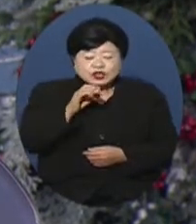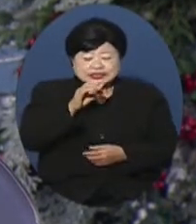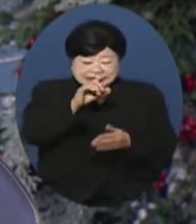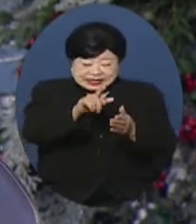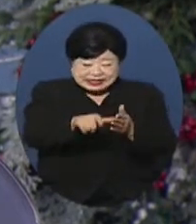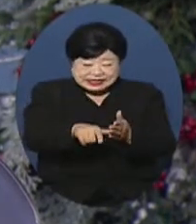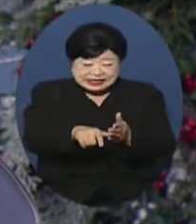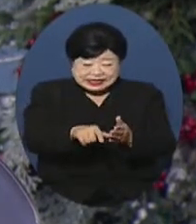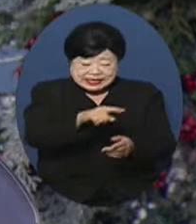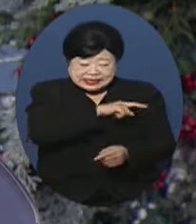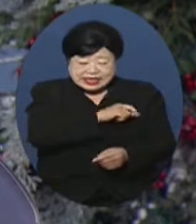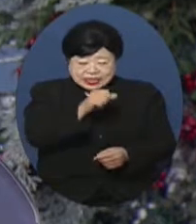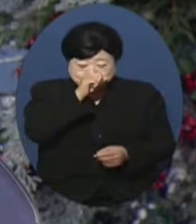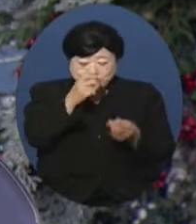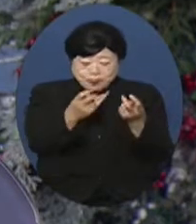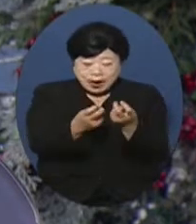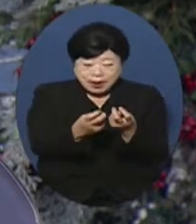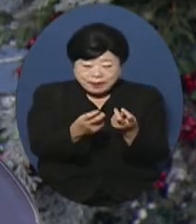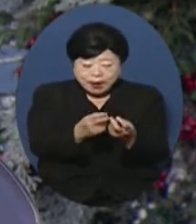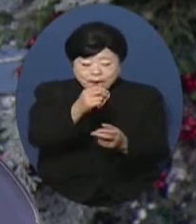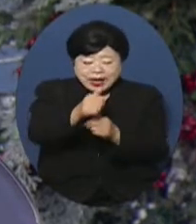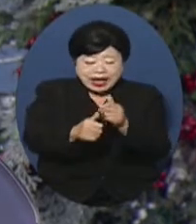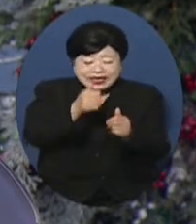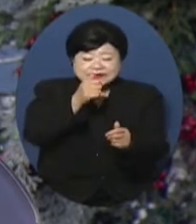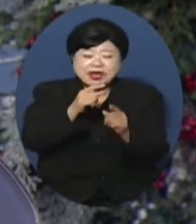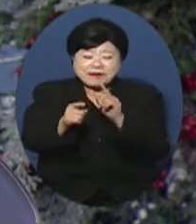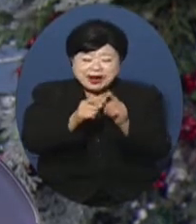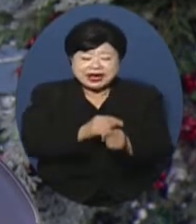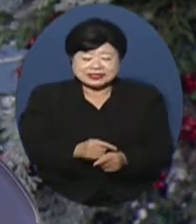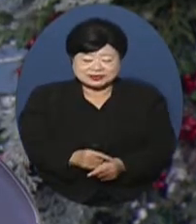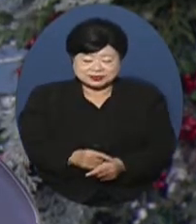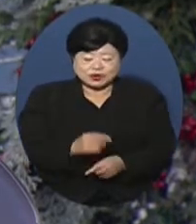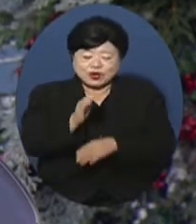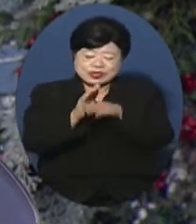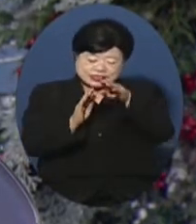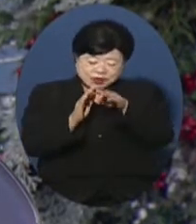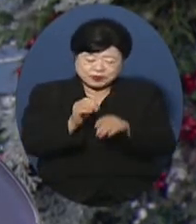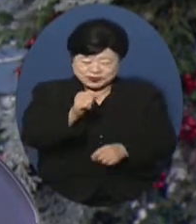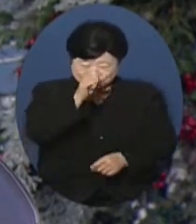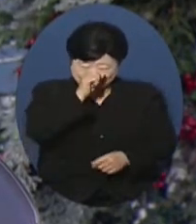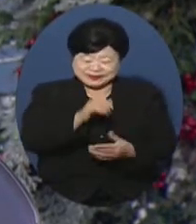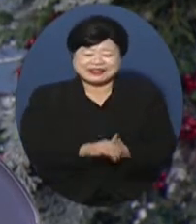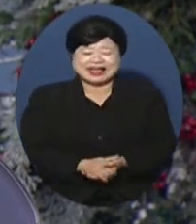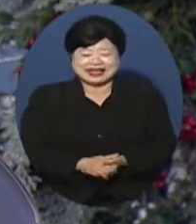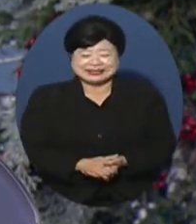가장 좋은 방법은 하나님의 말씀으로 채우는 것입니다